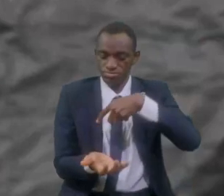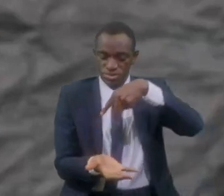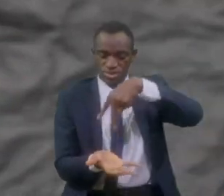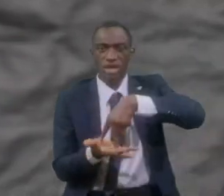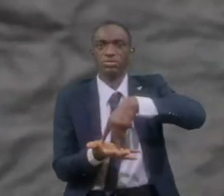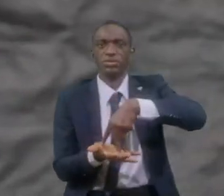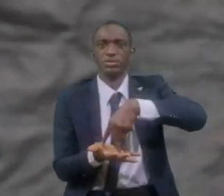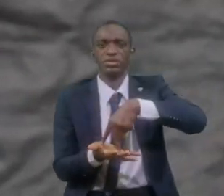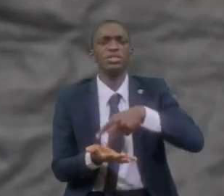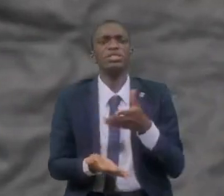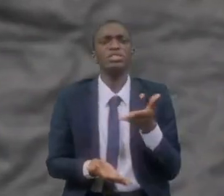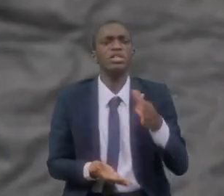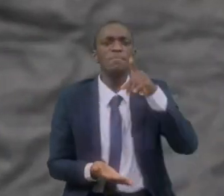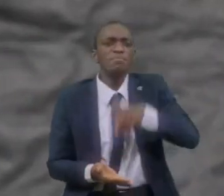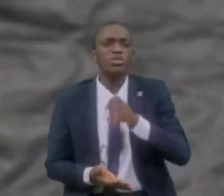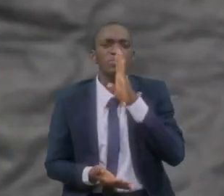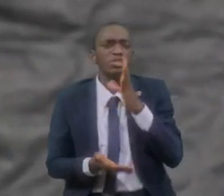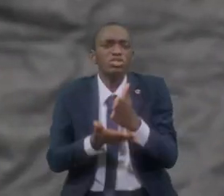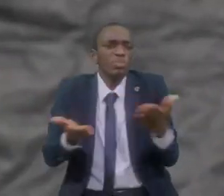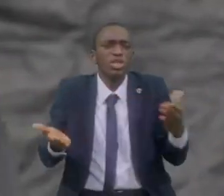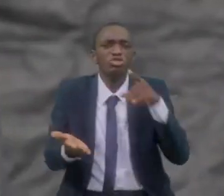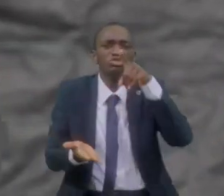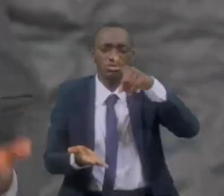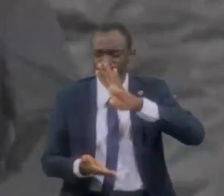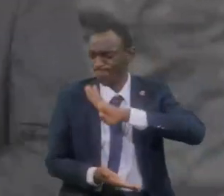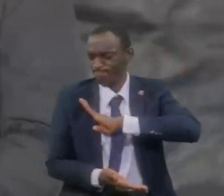que nous tenons pour quelque chose, il y a quelque chose pour lequel nous tenons.